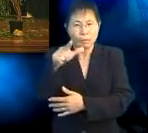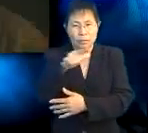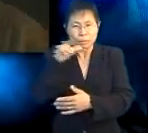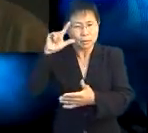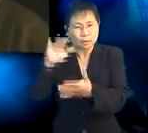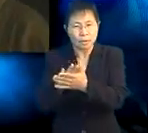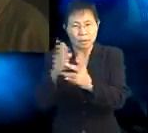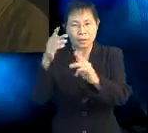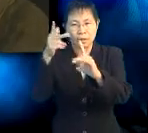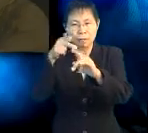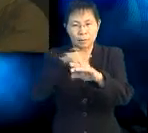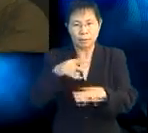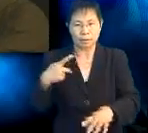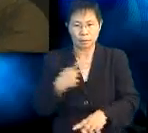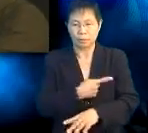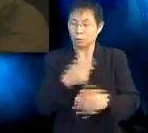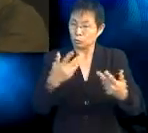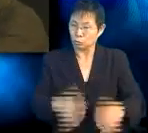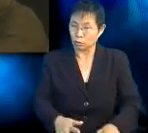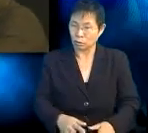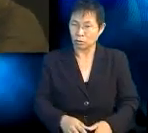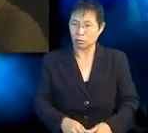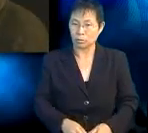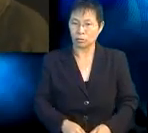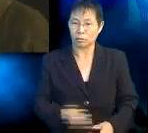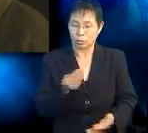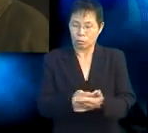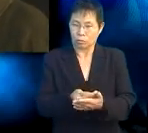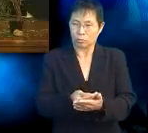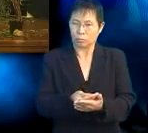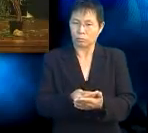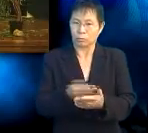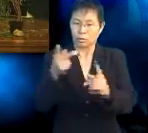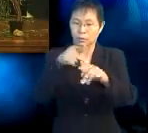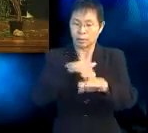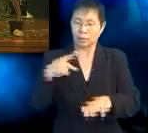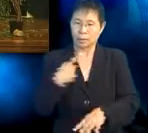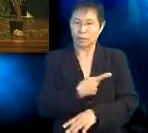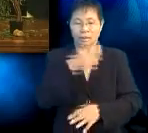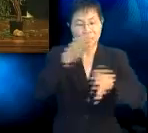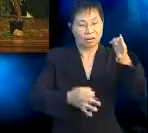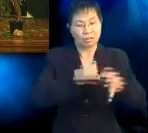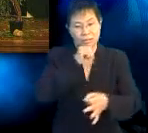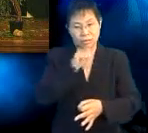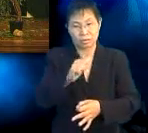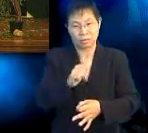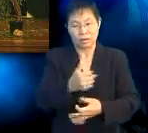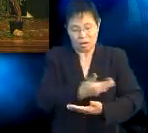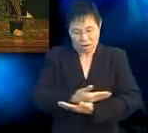kepada kami. Sudah. Serahkan saja wang itu kepada kami. Kalau tidak,